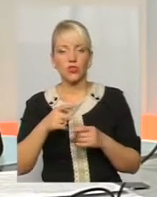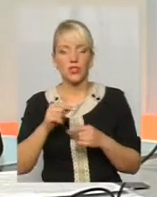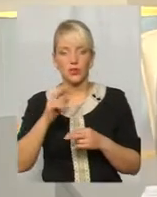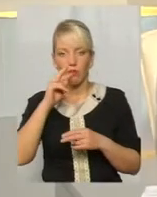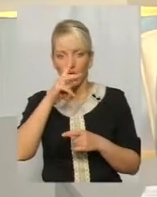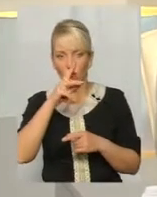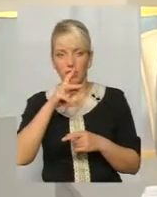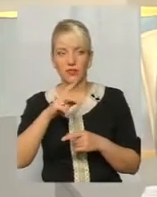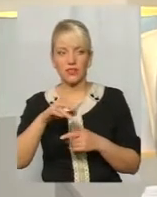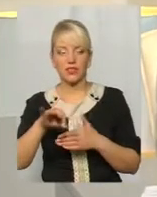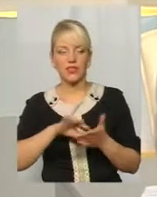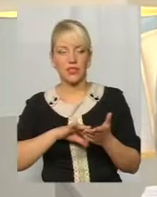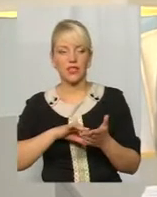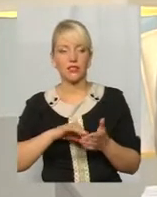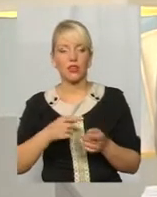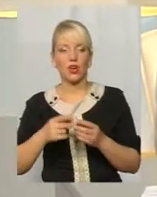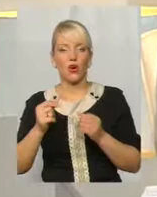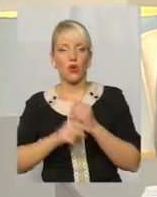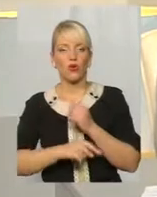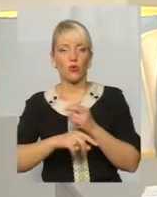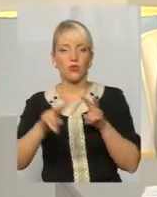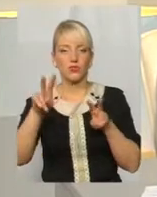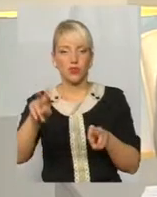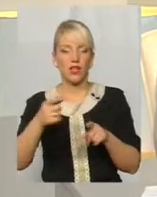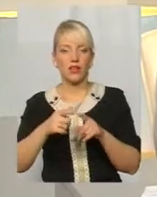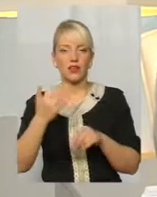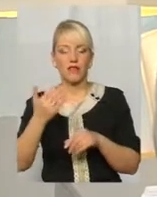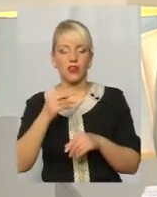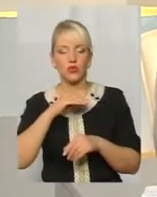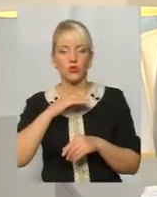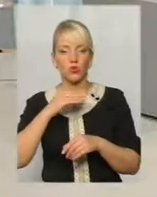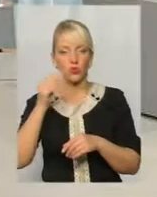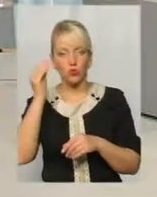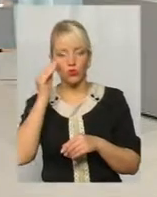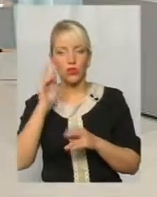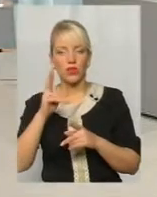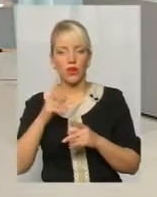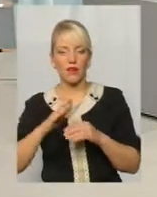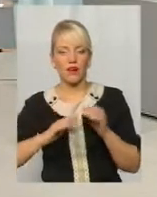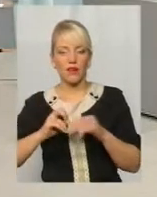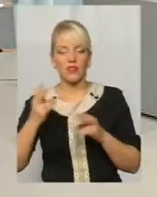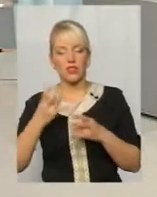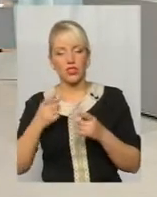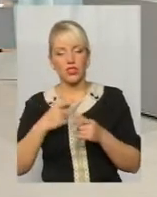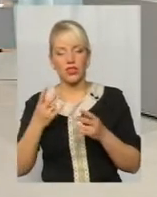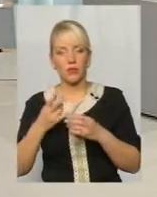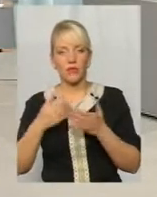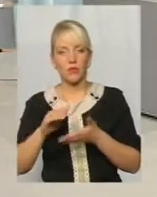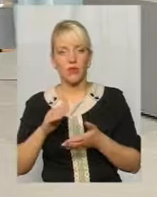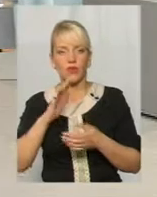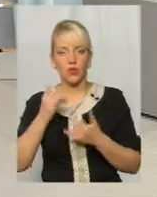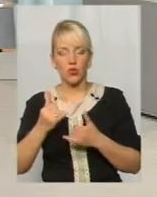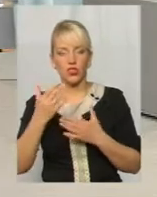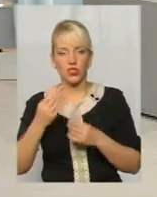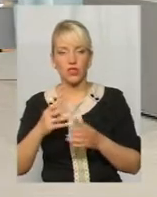помилився, відразу тавро корупціонер. На вашу думку, як фахівців, чи варто відмовитися на сьогоднішній день в нашій державі